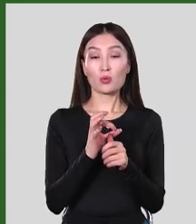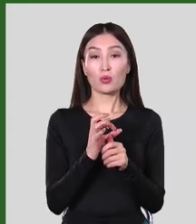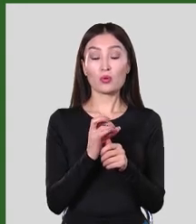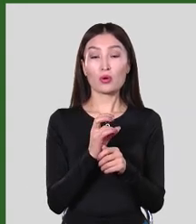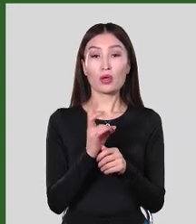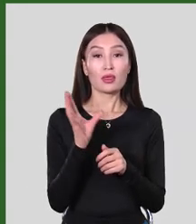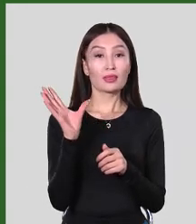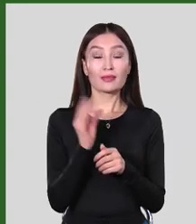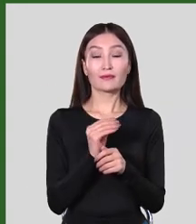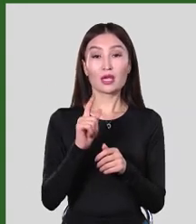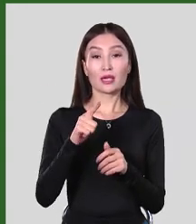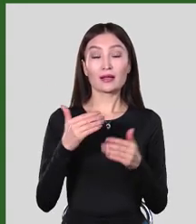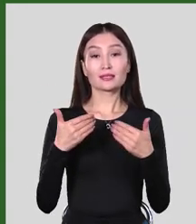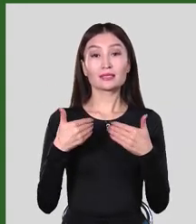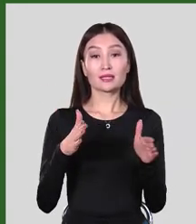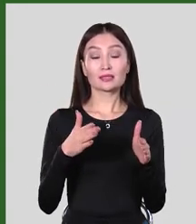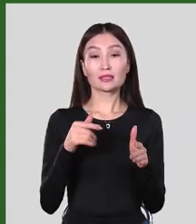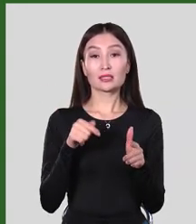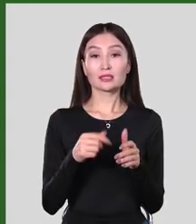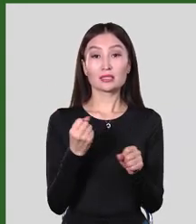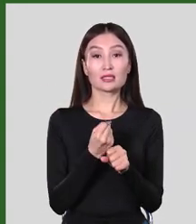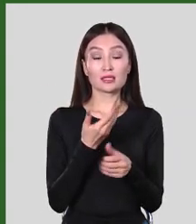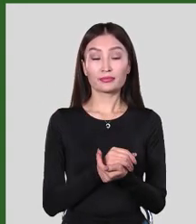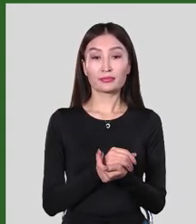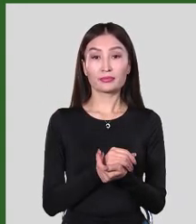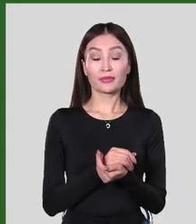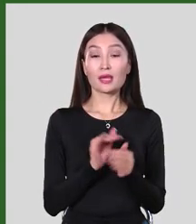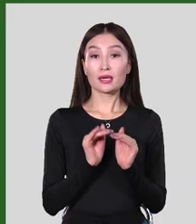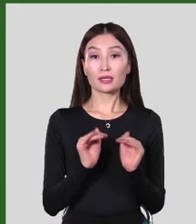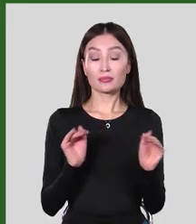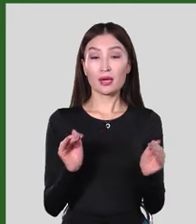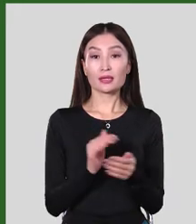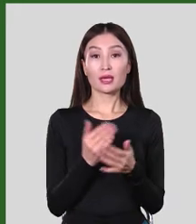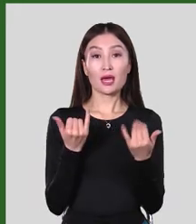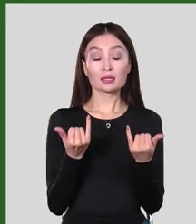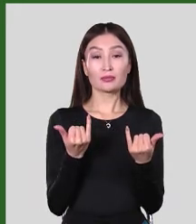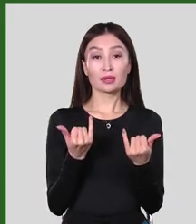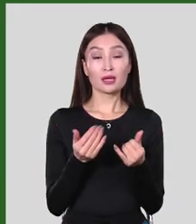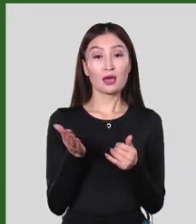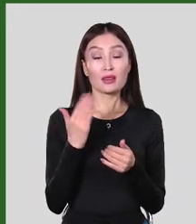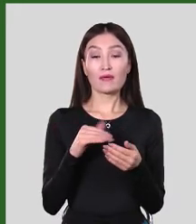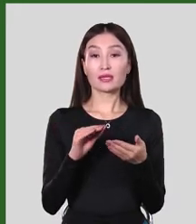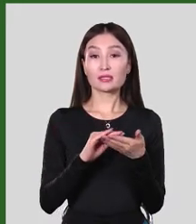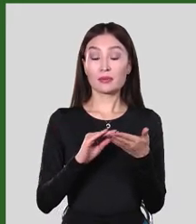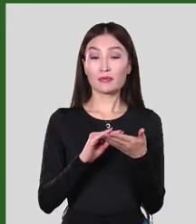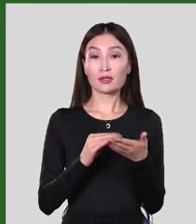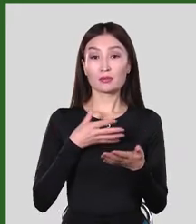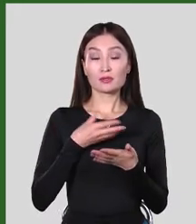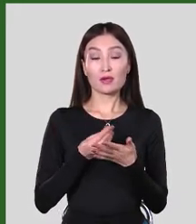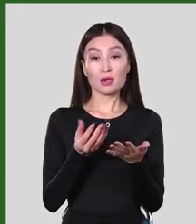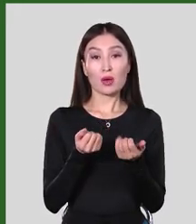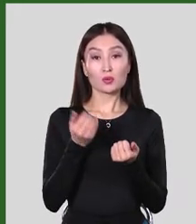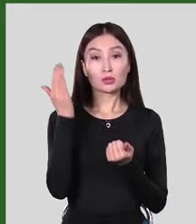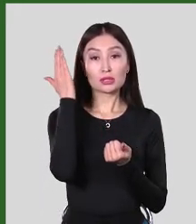все геологические открытия здесь уже сделаны. Ребята, а теперь давайте закрепим свои